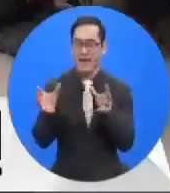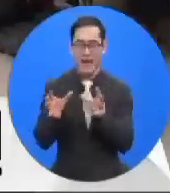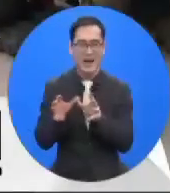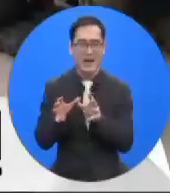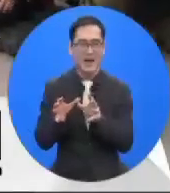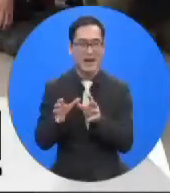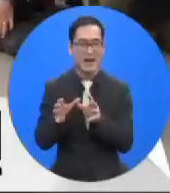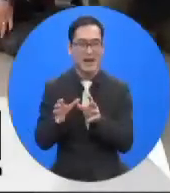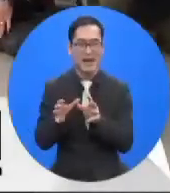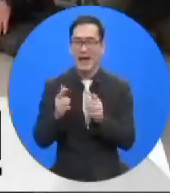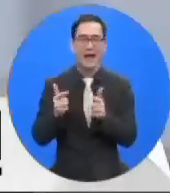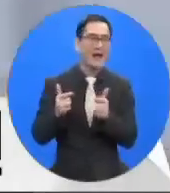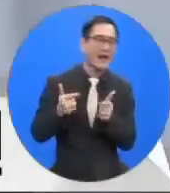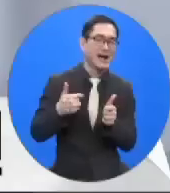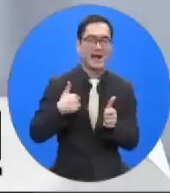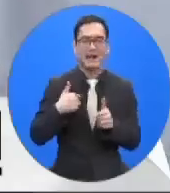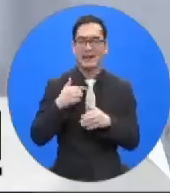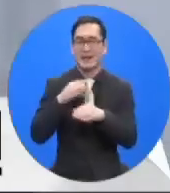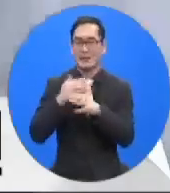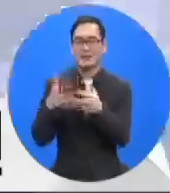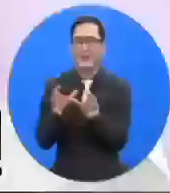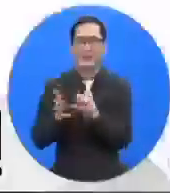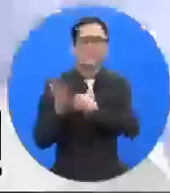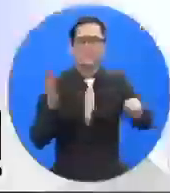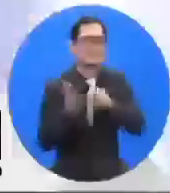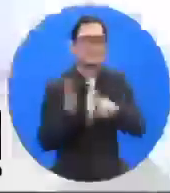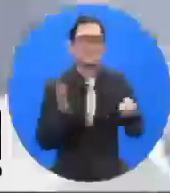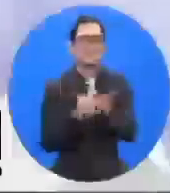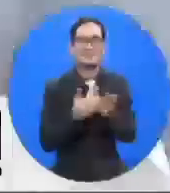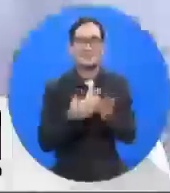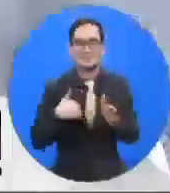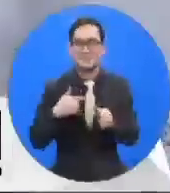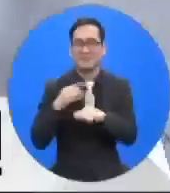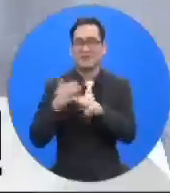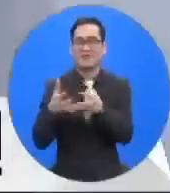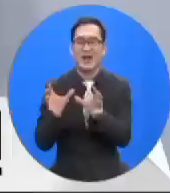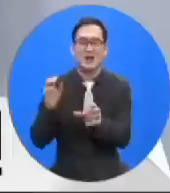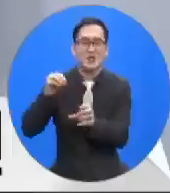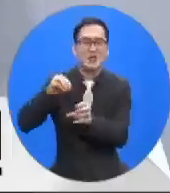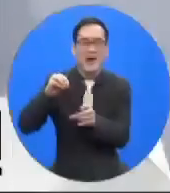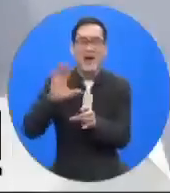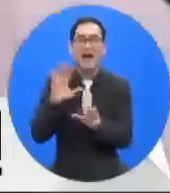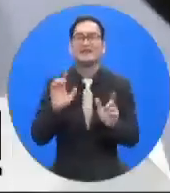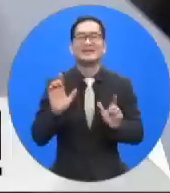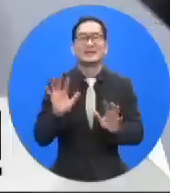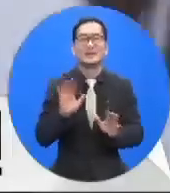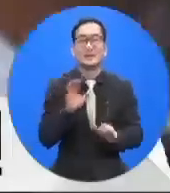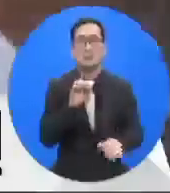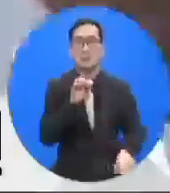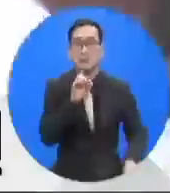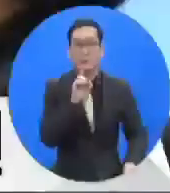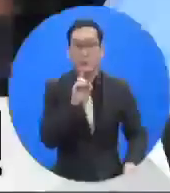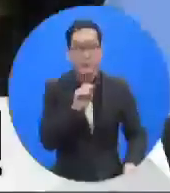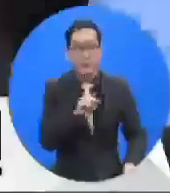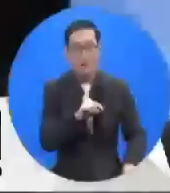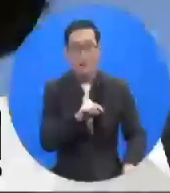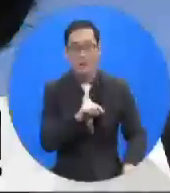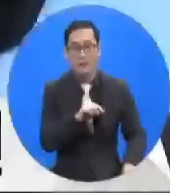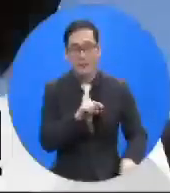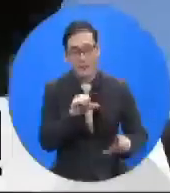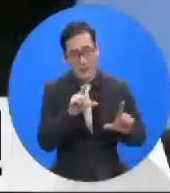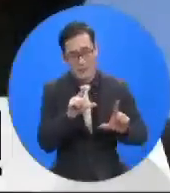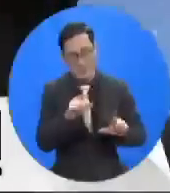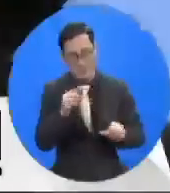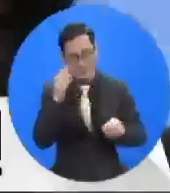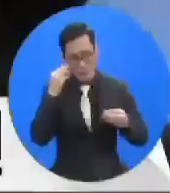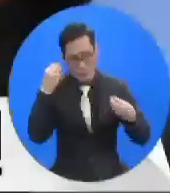끄는 듯한 쇼를 하는 것 같은 느낌을 받아서 예. 그렇게 좀 차분하고 진정성 있게 뭘 좀 했으면 하는 생각이